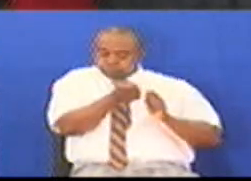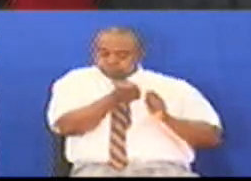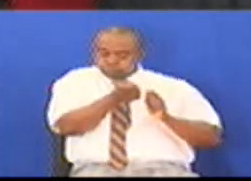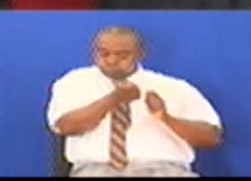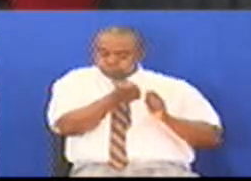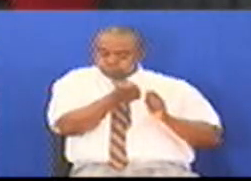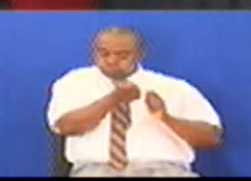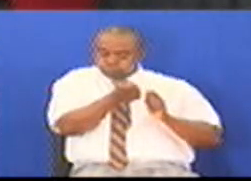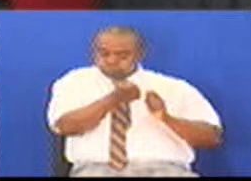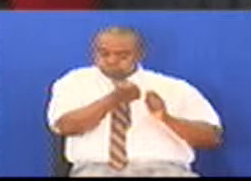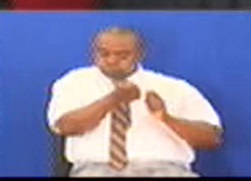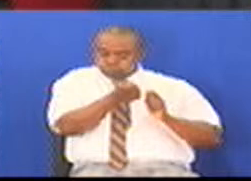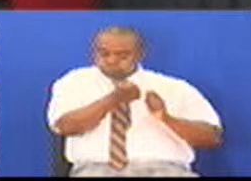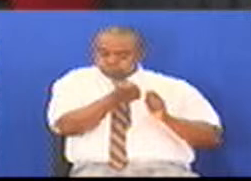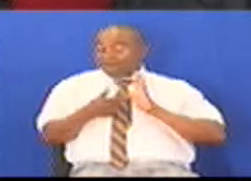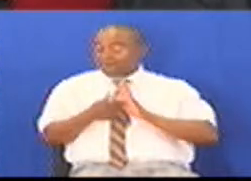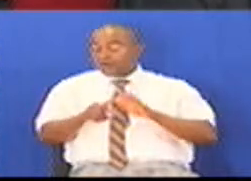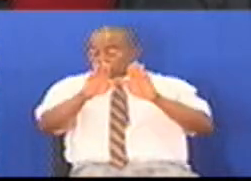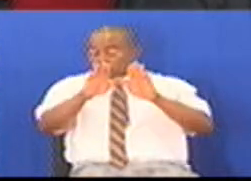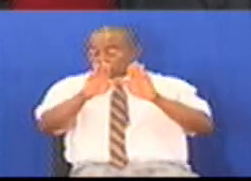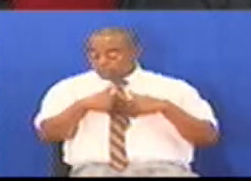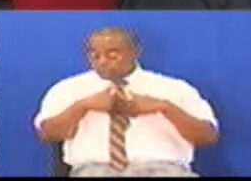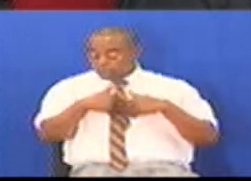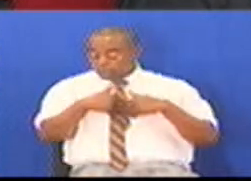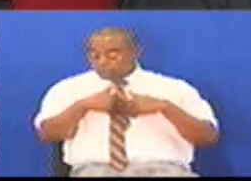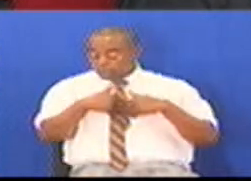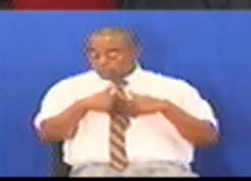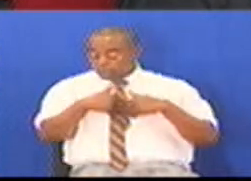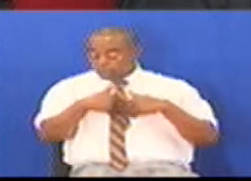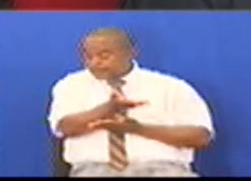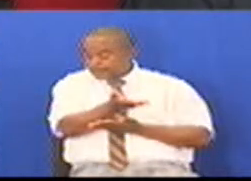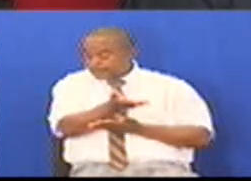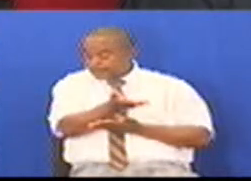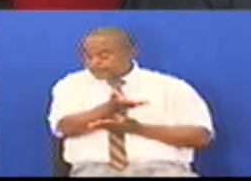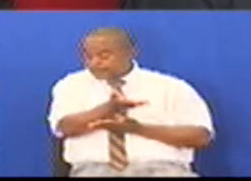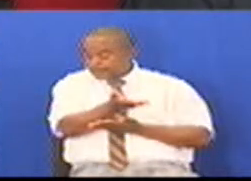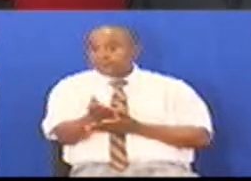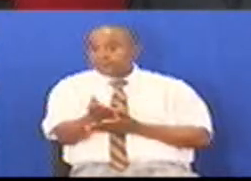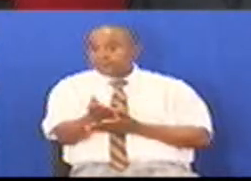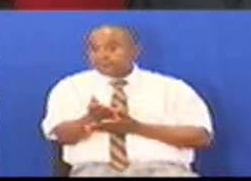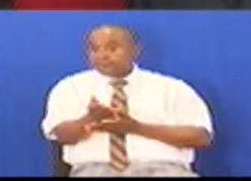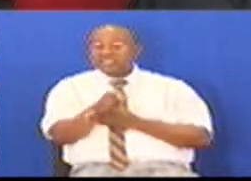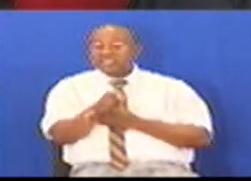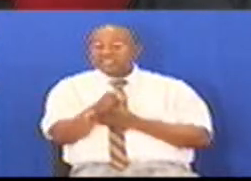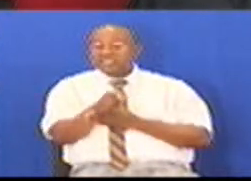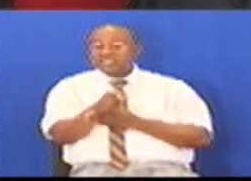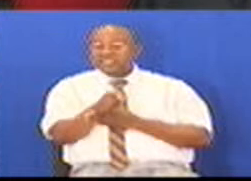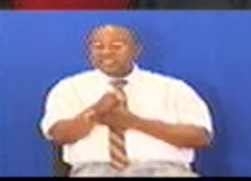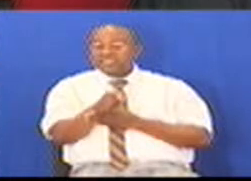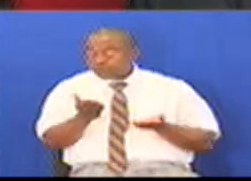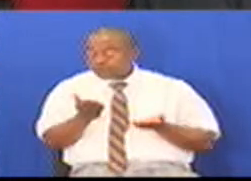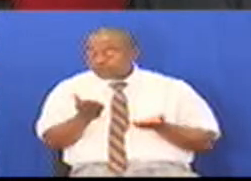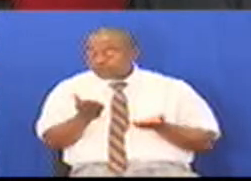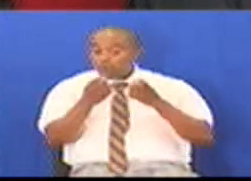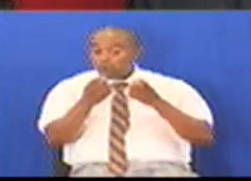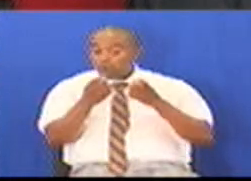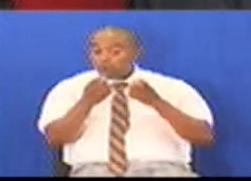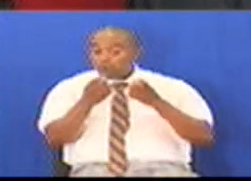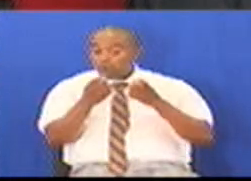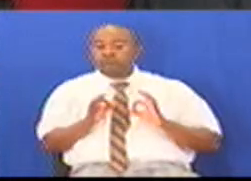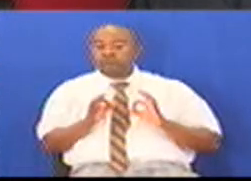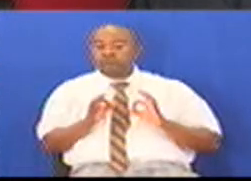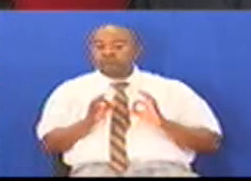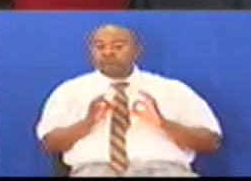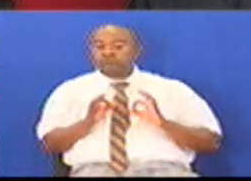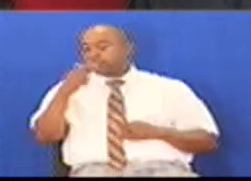lako tukufu halitakubaliana mapendekezo yaliyopitishwa ni mrefu na hautaleta taswira nzuri kwa taifa letu.